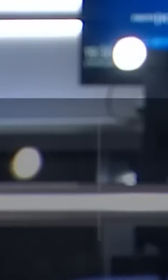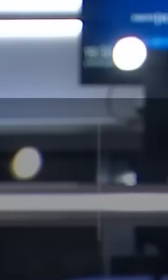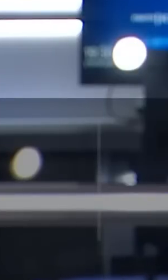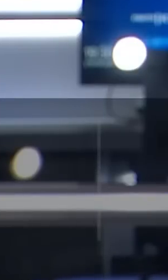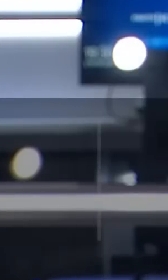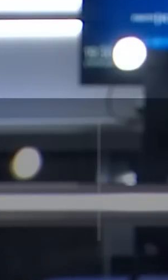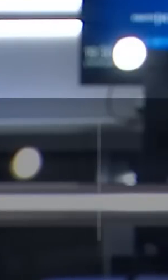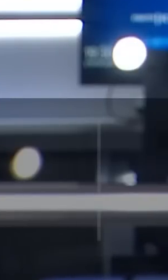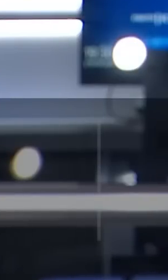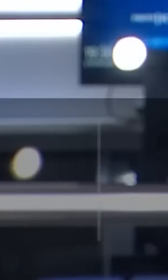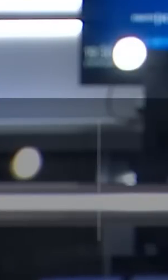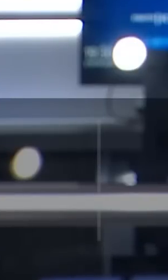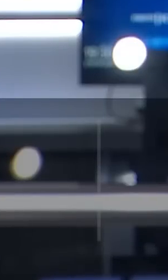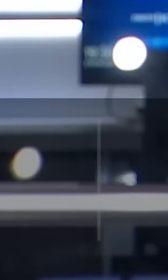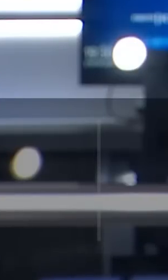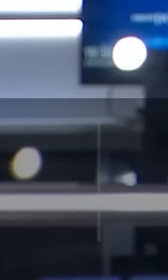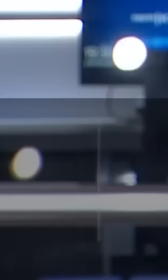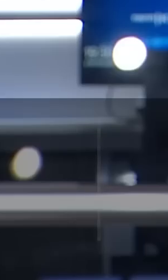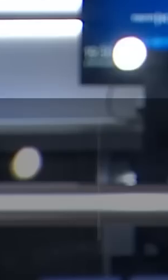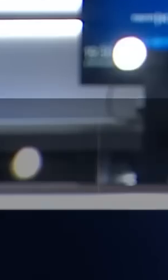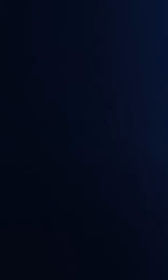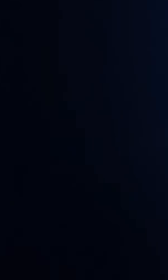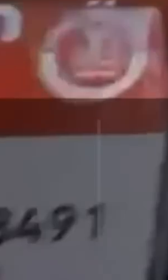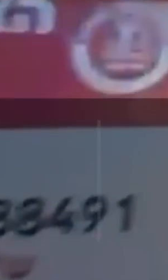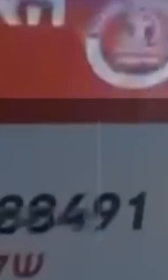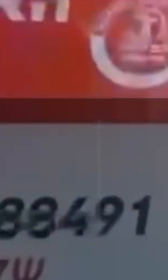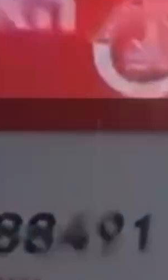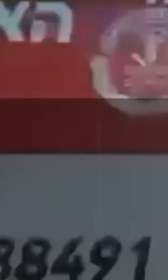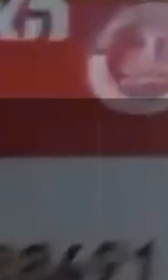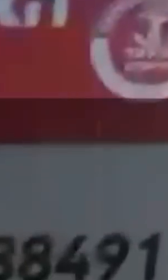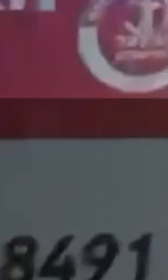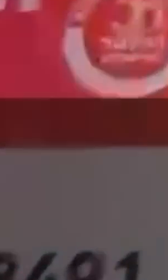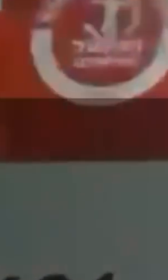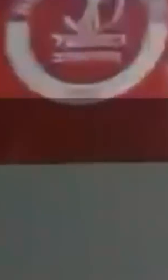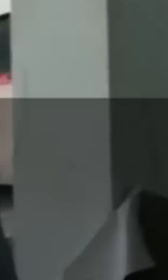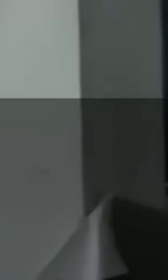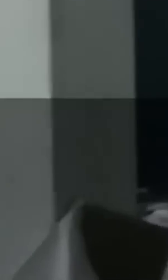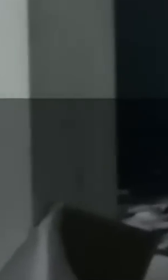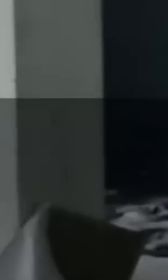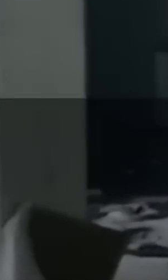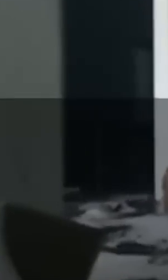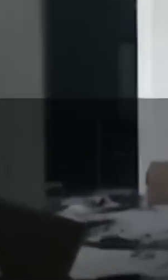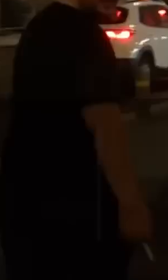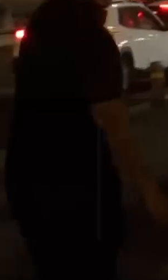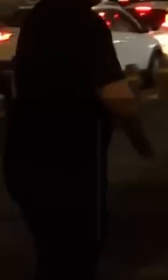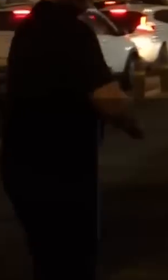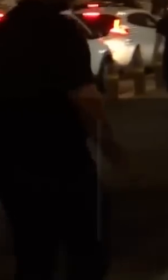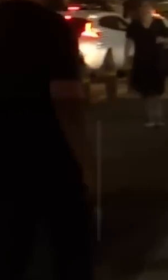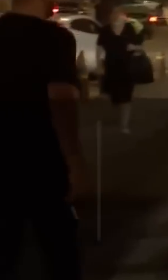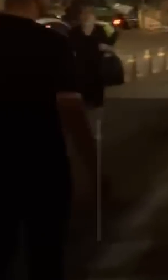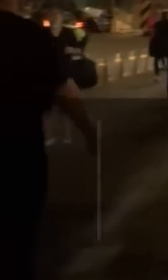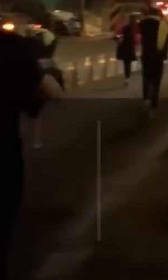איש שאמרתי להם שאני רץ ואני הולך להיות שר. מתחם האימונים של הפועל תל אביב הוצאת,